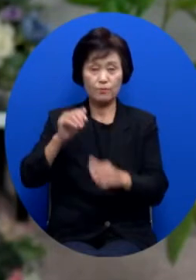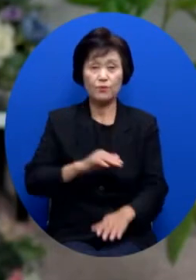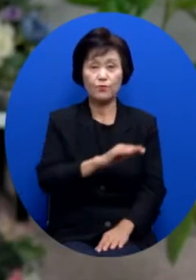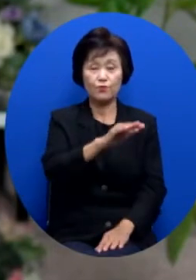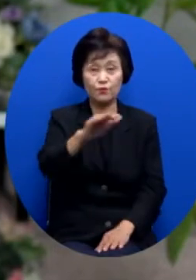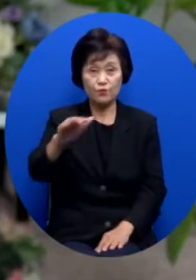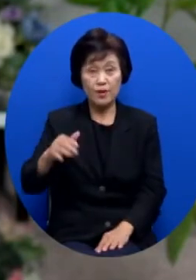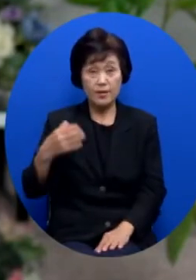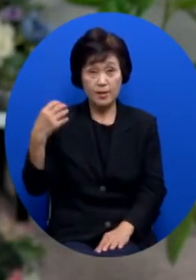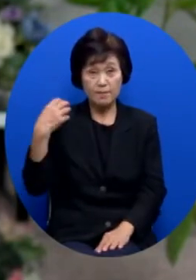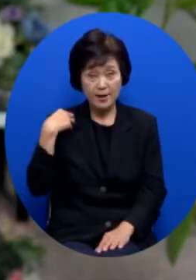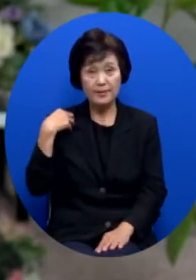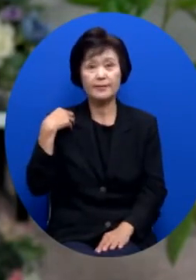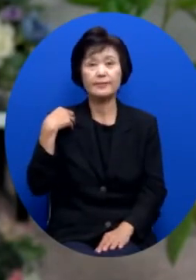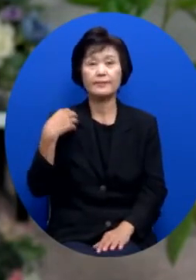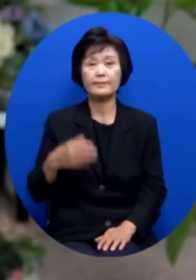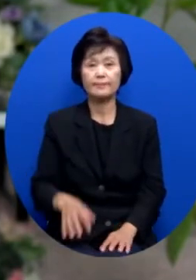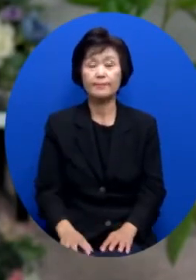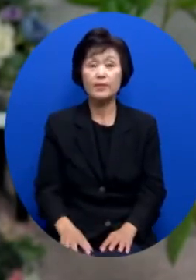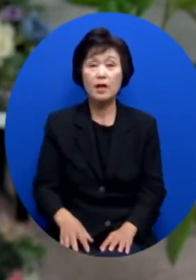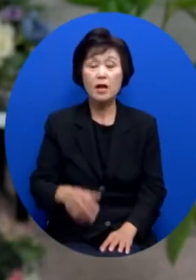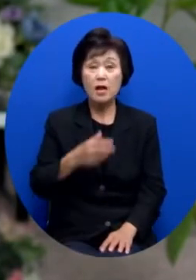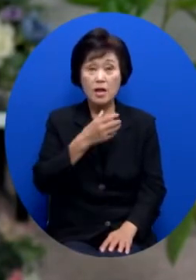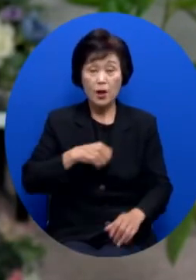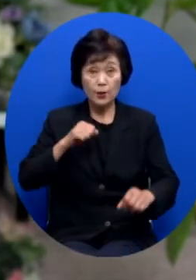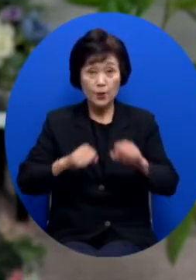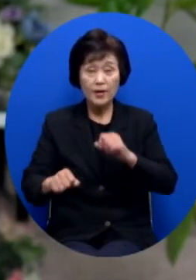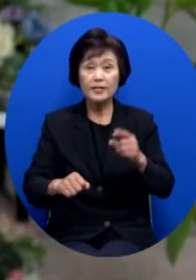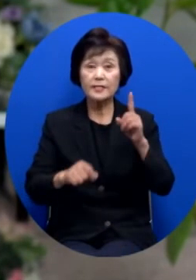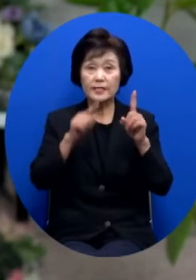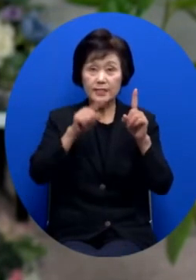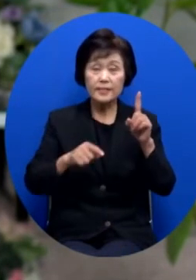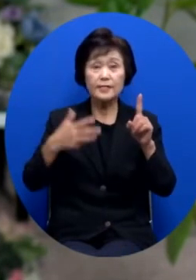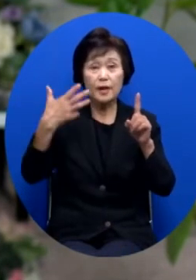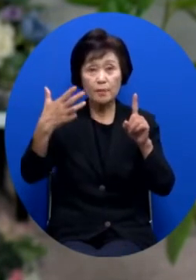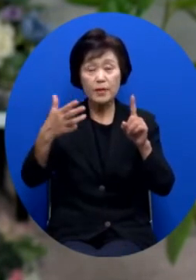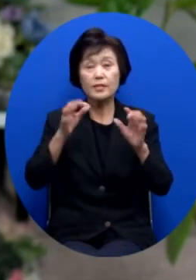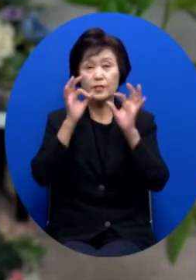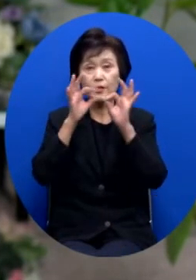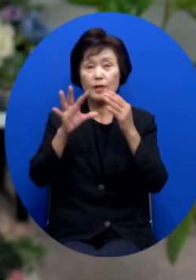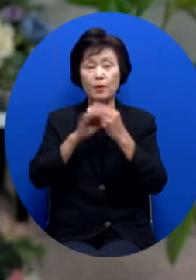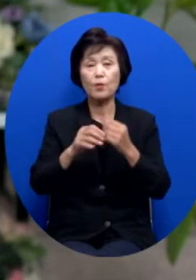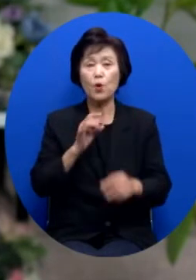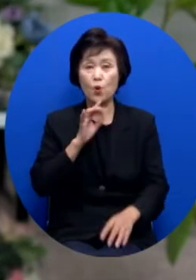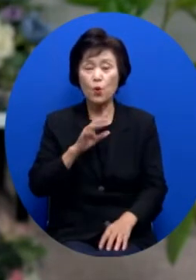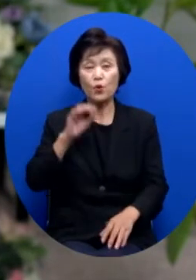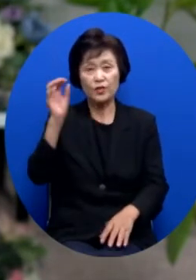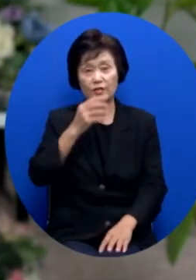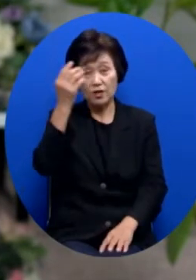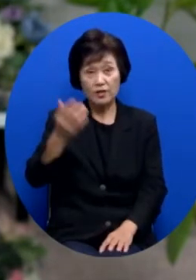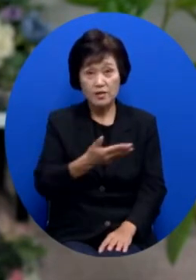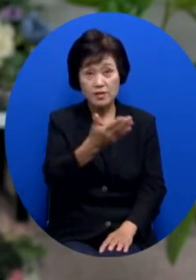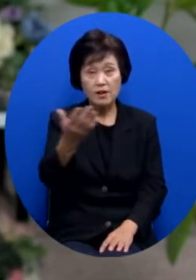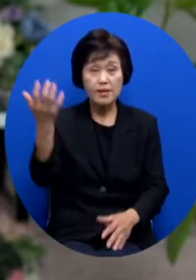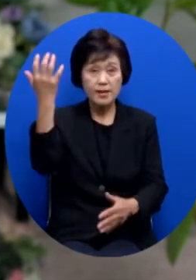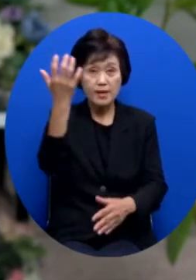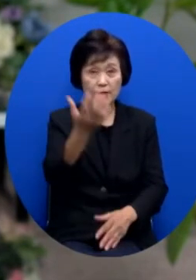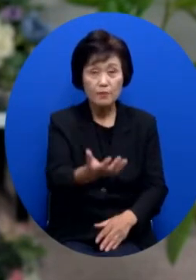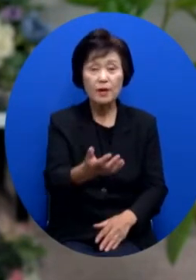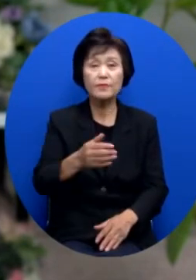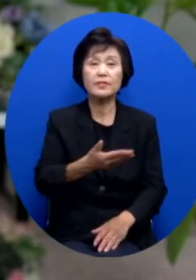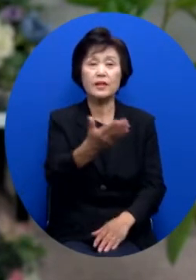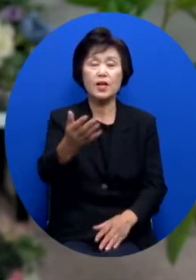주신 사명입니다 사도행전 1장 8절 말씀은 오직 성령이 너희에게 임하시면